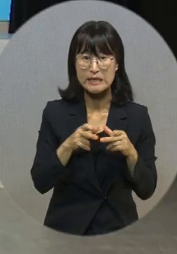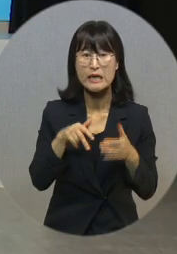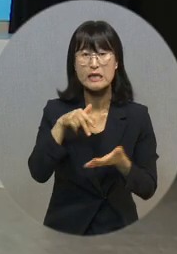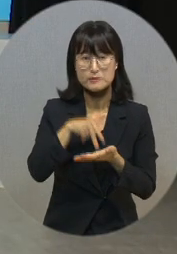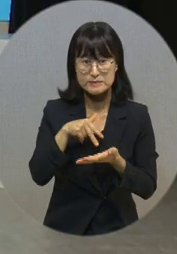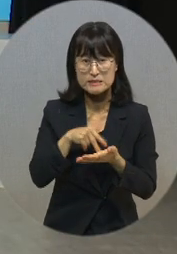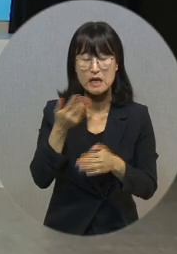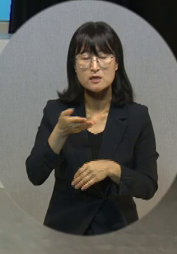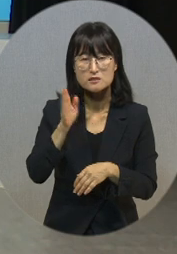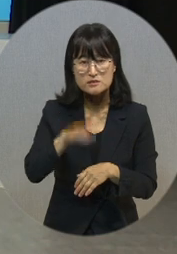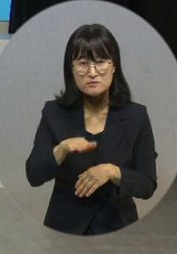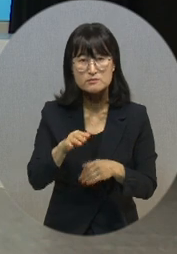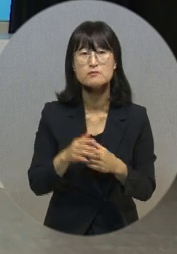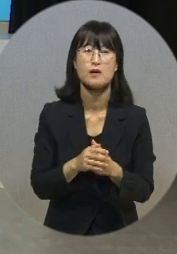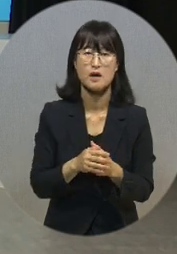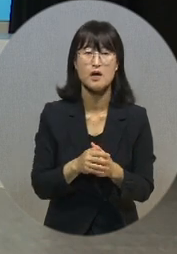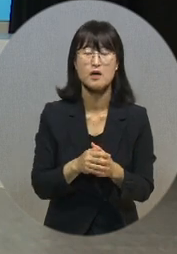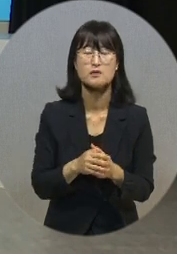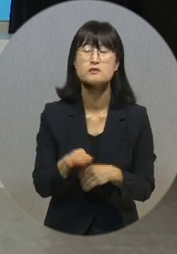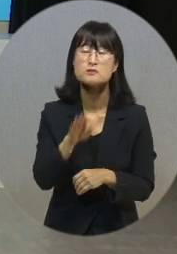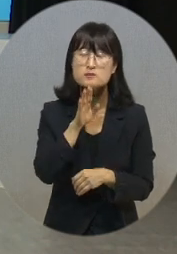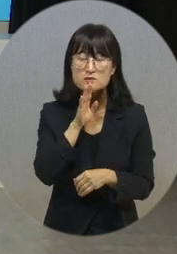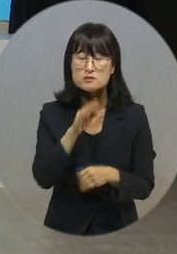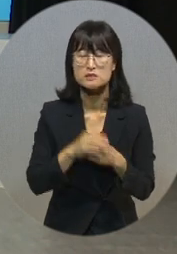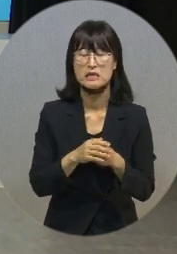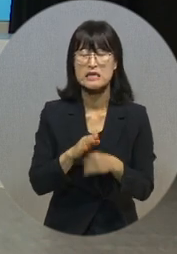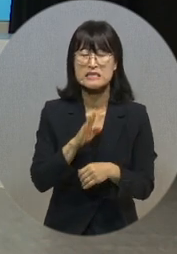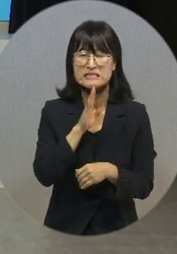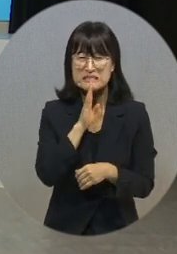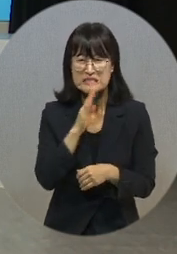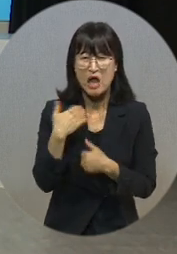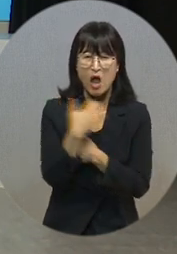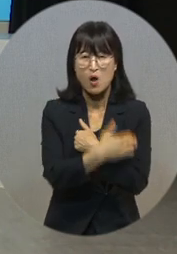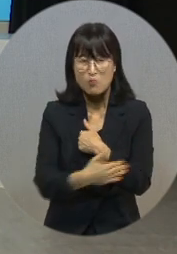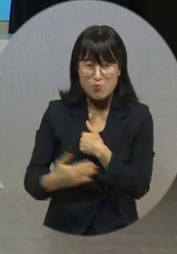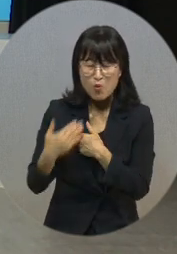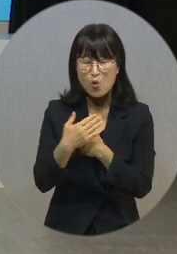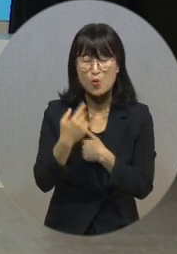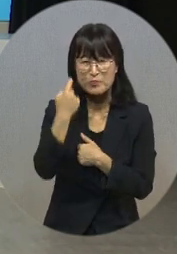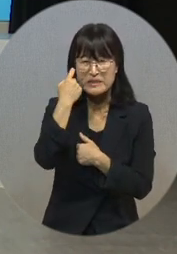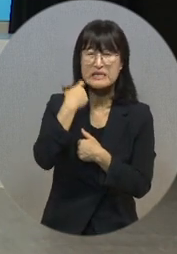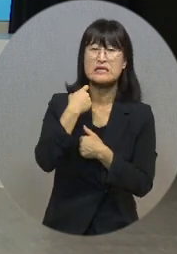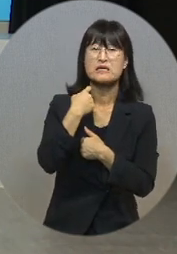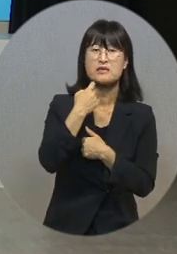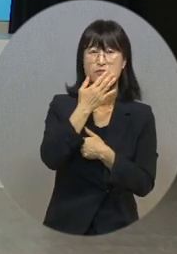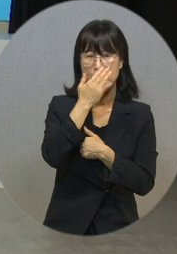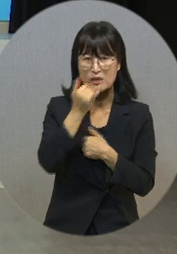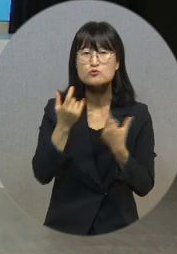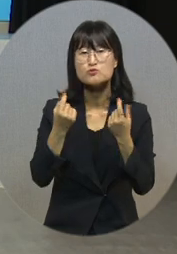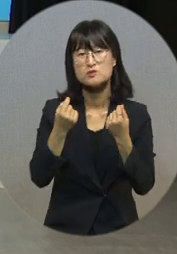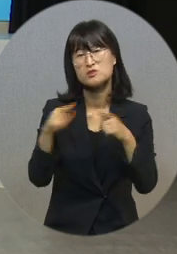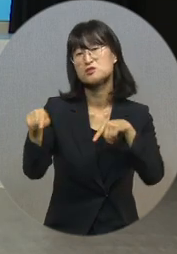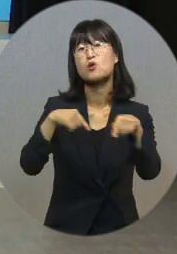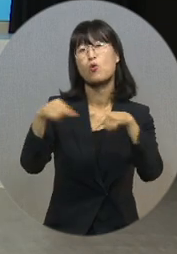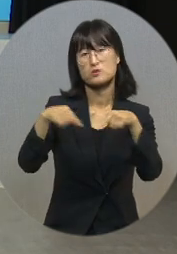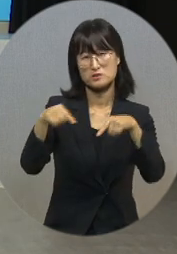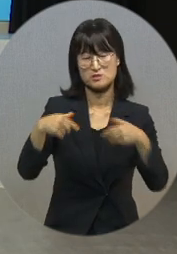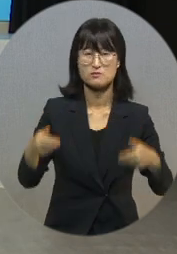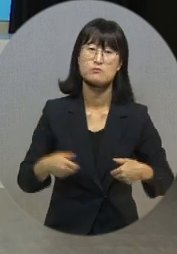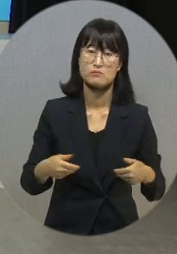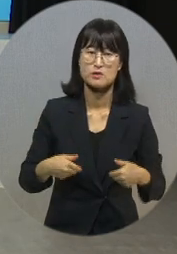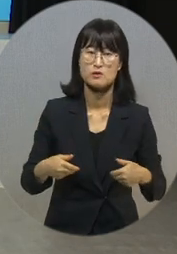보면 이 체감형 정치라고 할 수 있죠. 네. 현장의 소리를 듣고 그 부분을 정치로